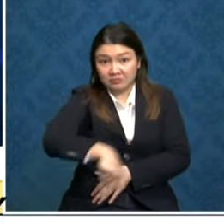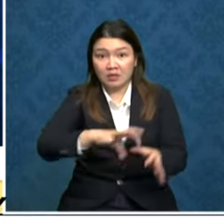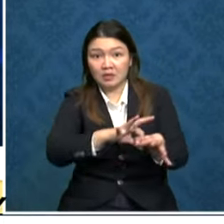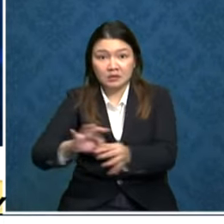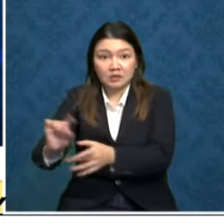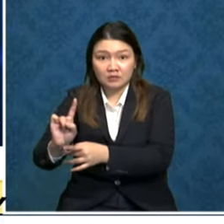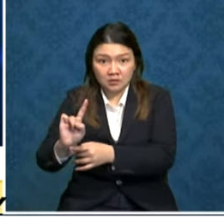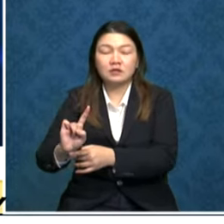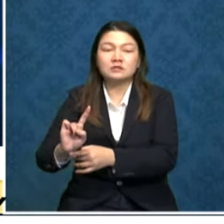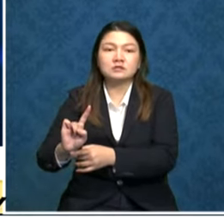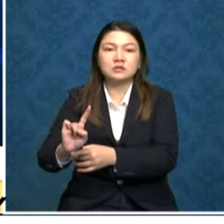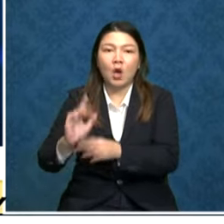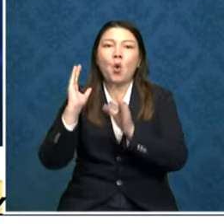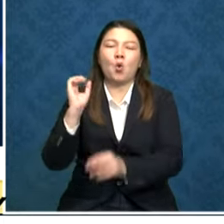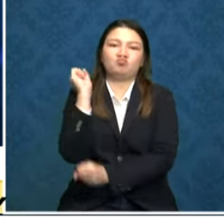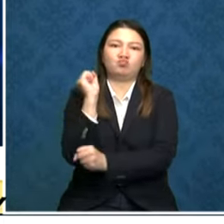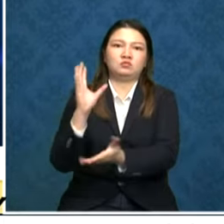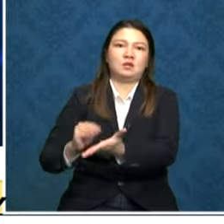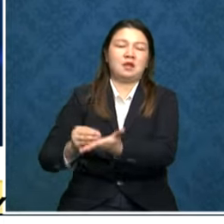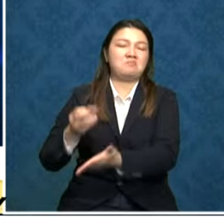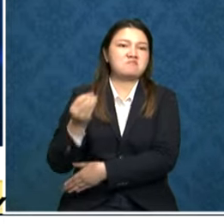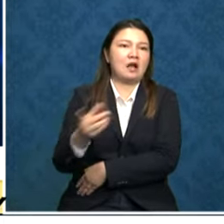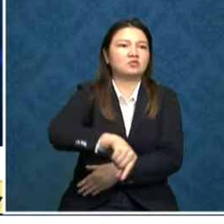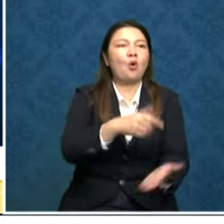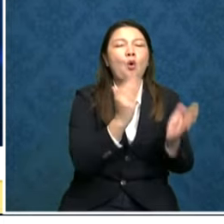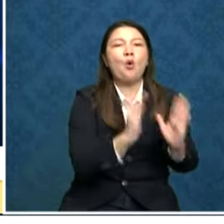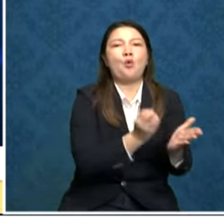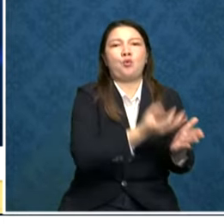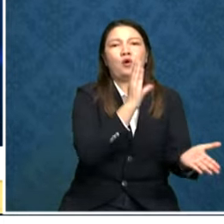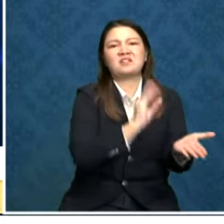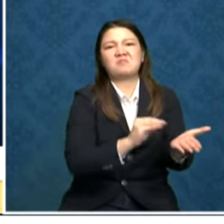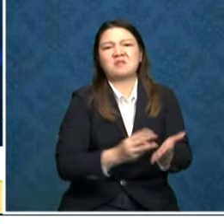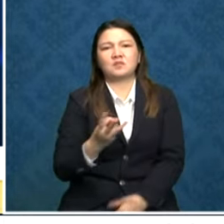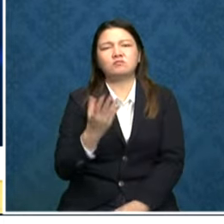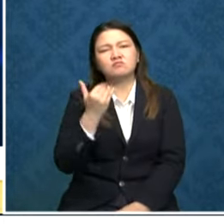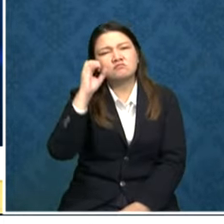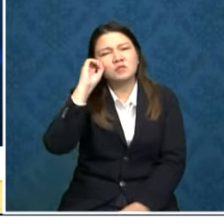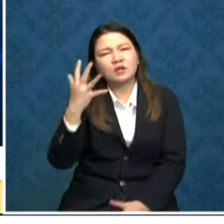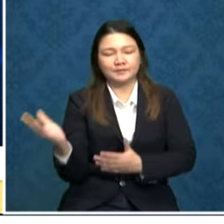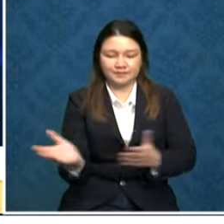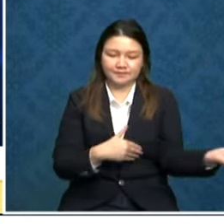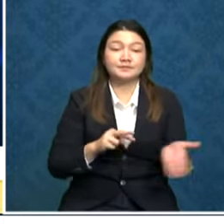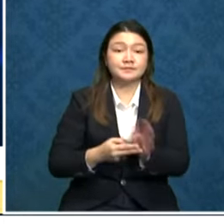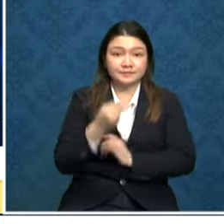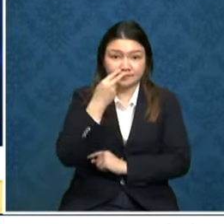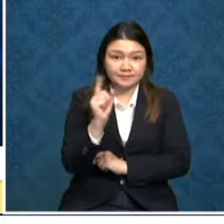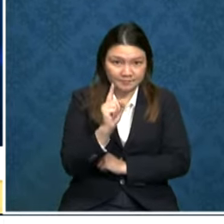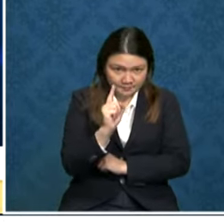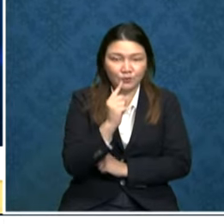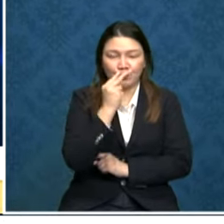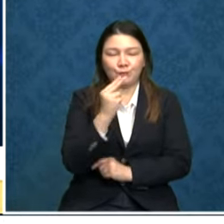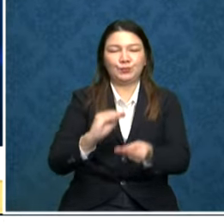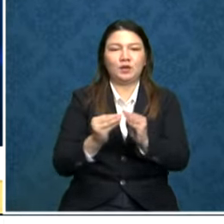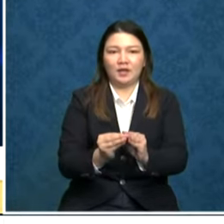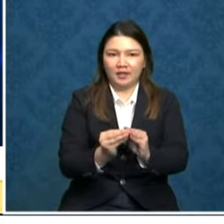จัดเก็บภาษีจากคนจนมากกว่าคนรวยด้วยซ้ำนะครับท่านประธานครับตัวเลขทั้งหมดนี้ที่ผมได้นำเรียนในที่ประชุม